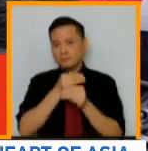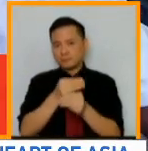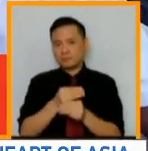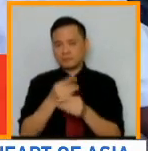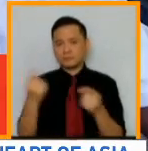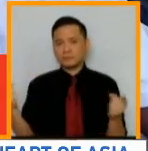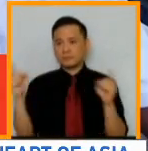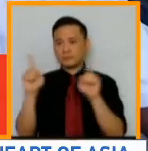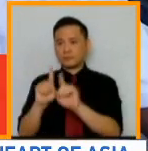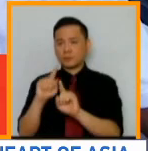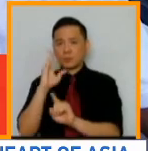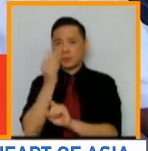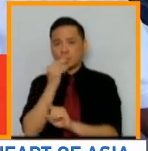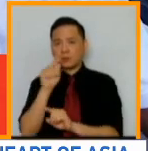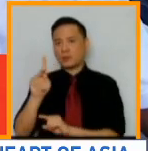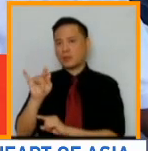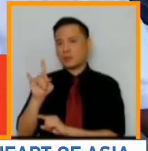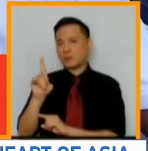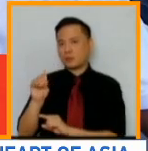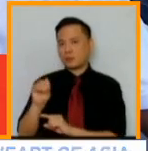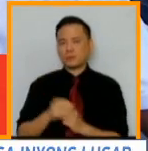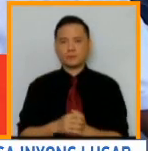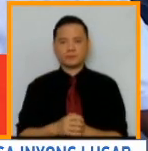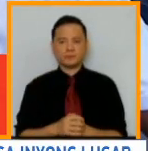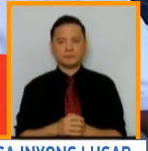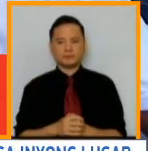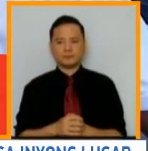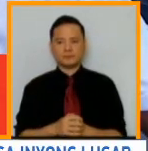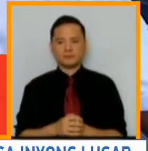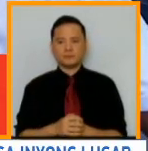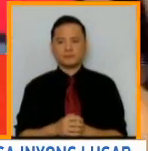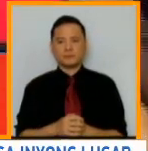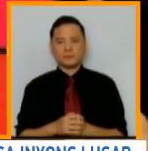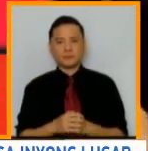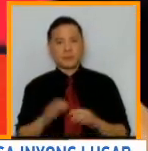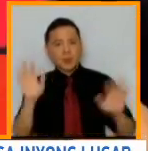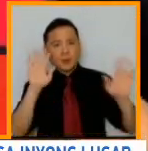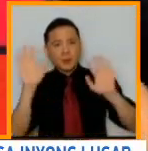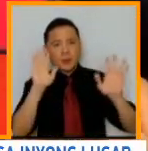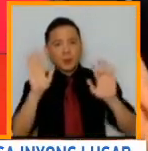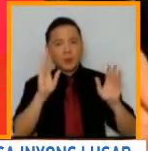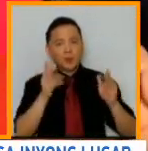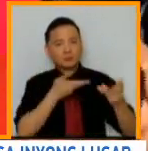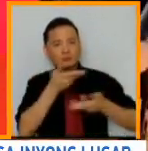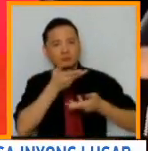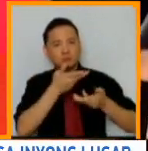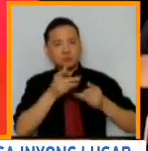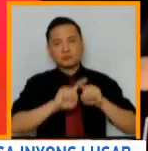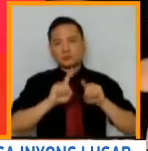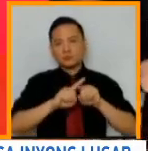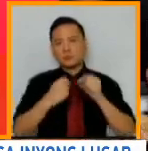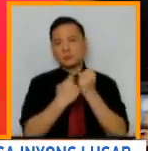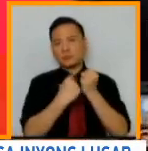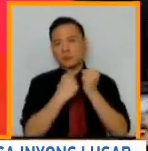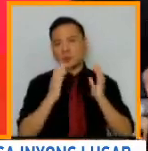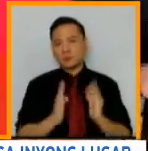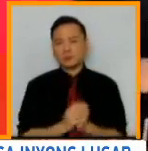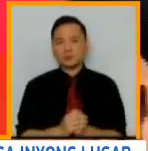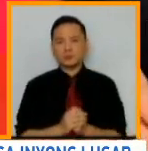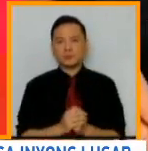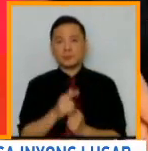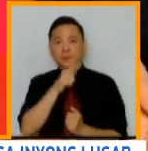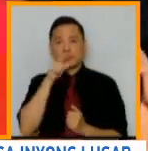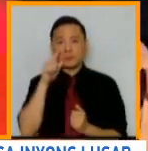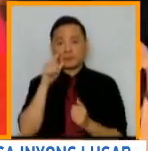Senador Kiko Pangilinan, na sinalubong din ang kanyang mga taga-suporta. Nagbigay rin ng komento si Robredo tungkol sa pag-atras ni